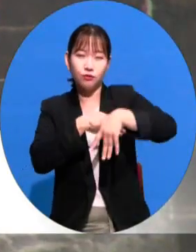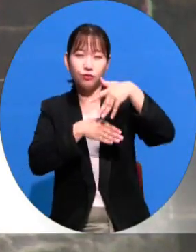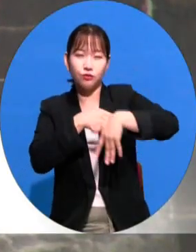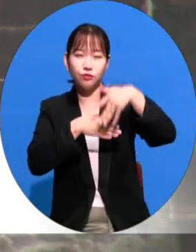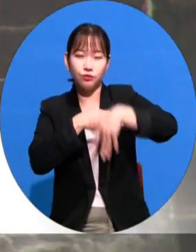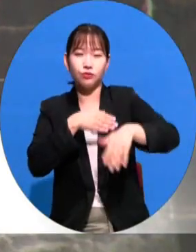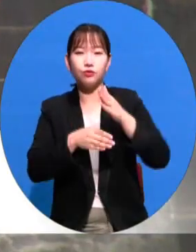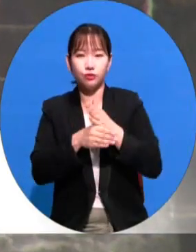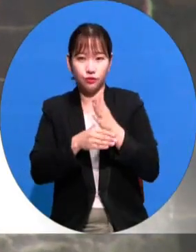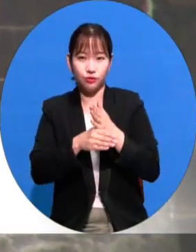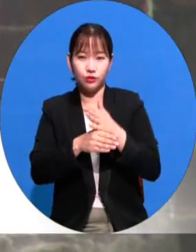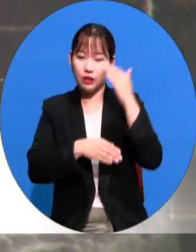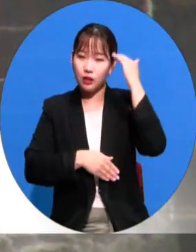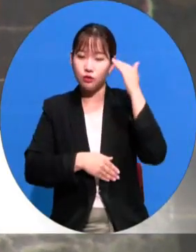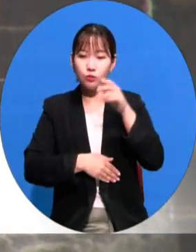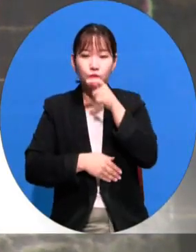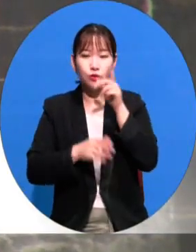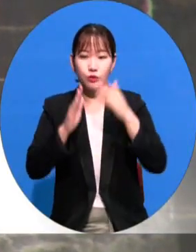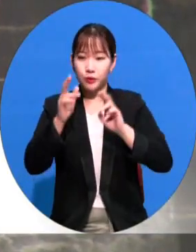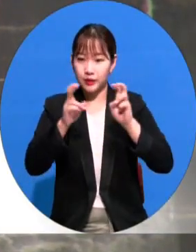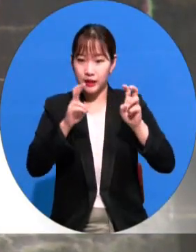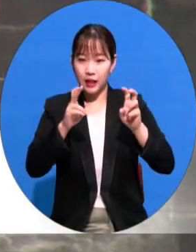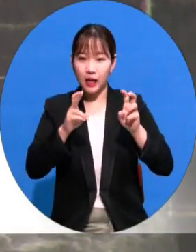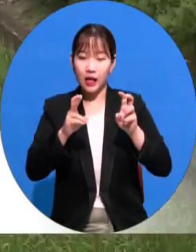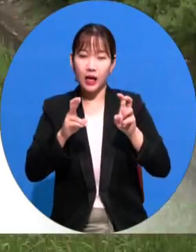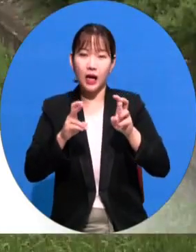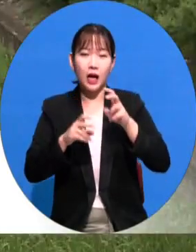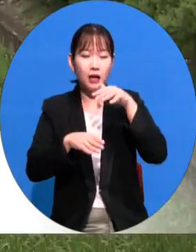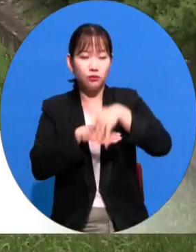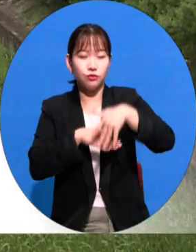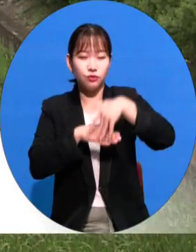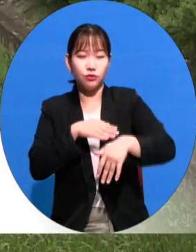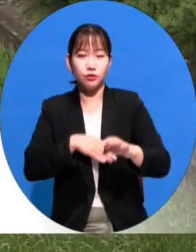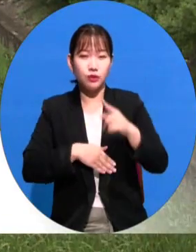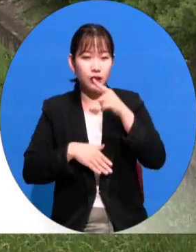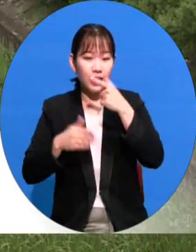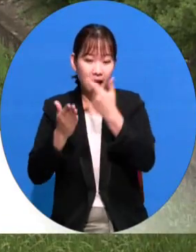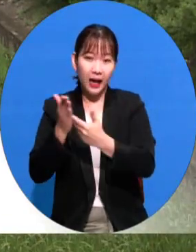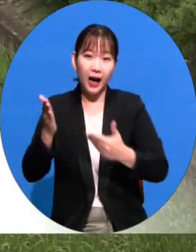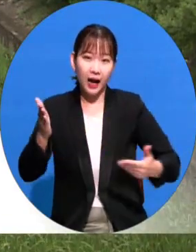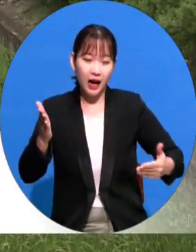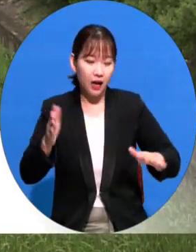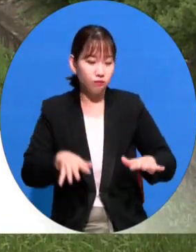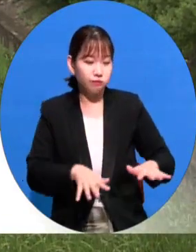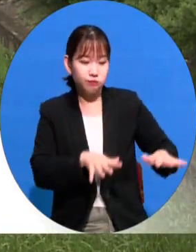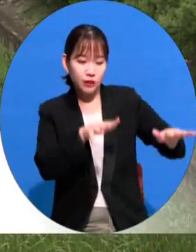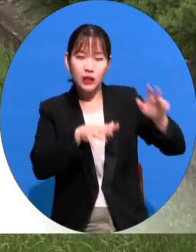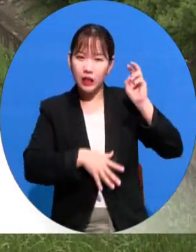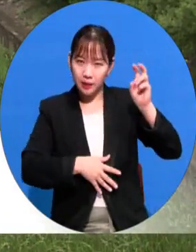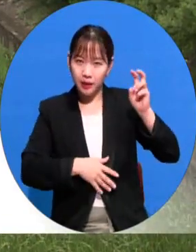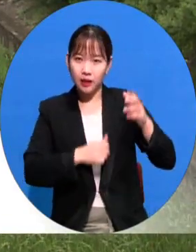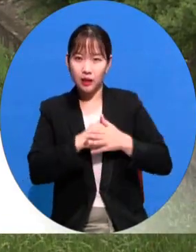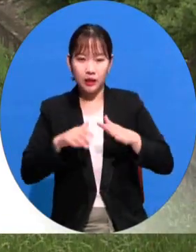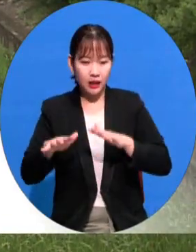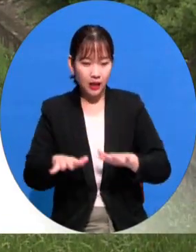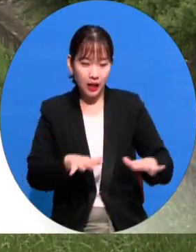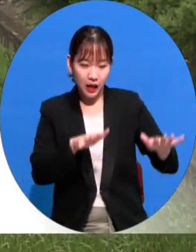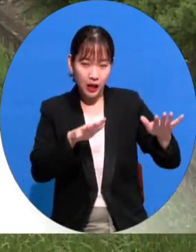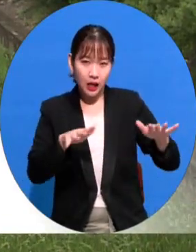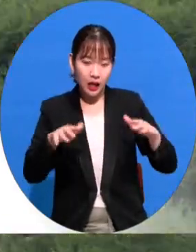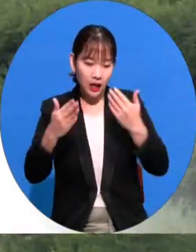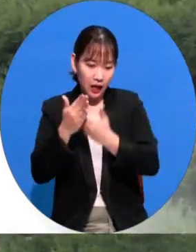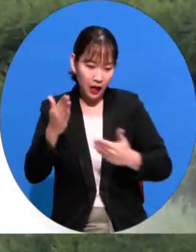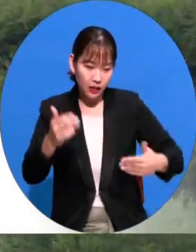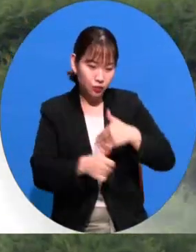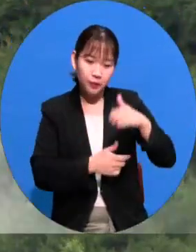방류하고 있습니다 한국수자원공사는 숨은 방류에 따라 하천수위가 상승할 것으로 예상된다며 하촌 주변에 있지 말고